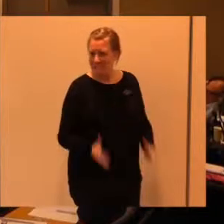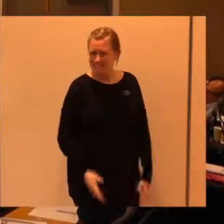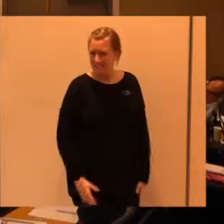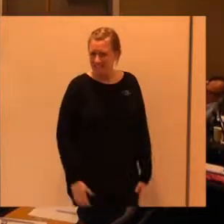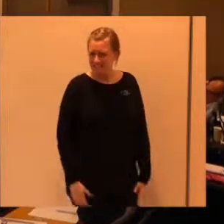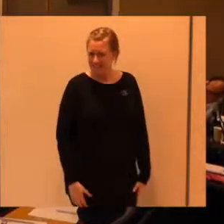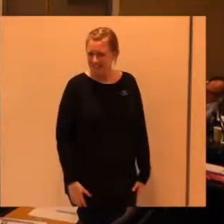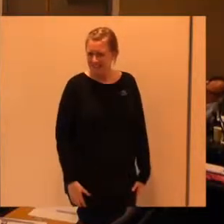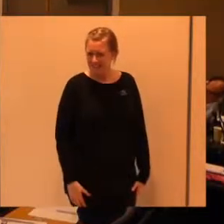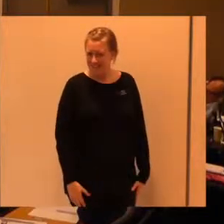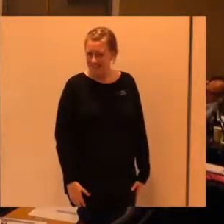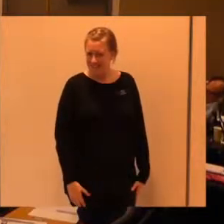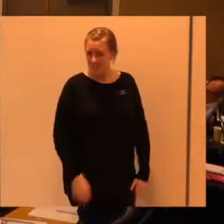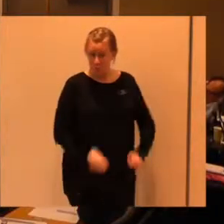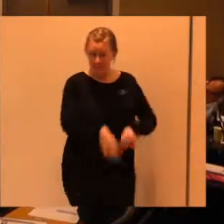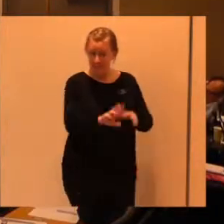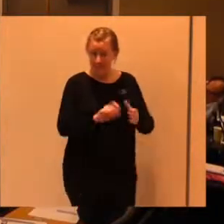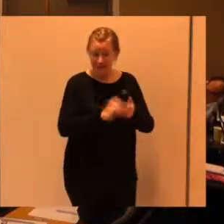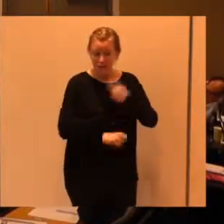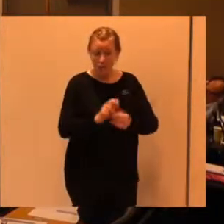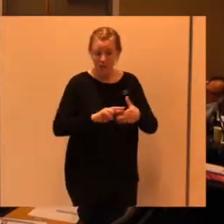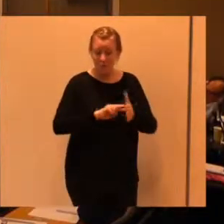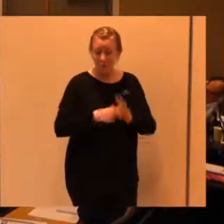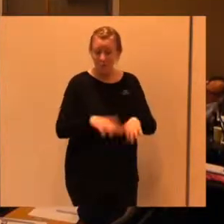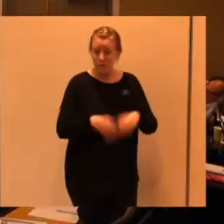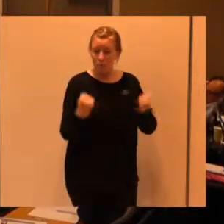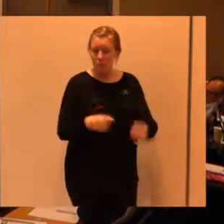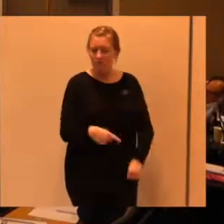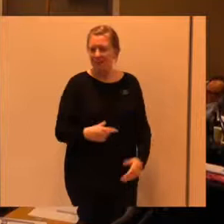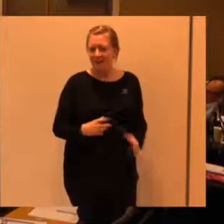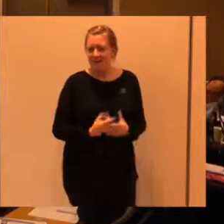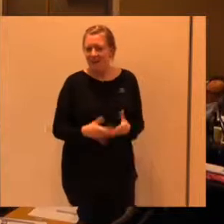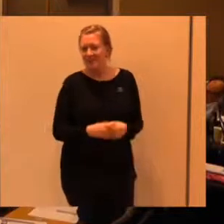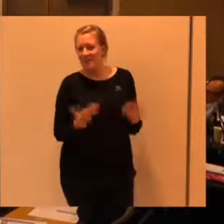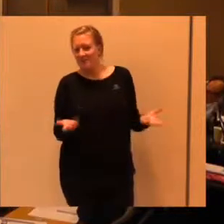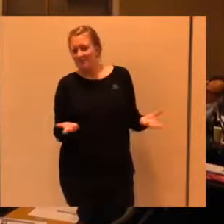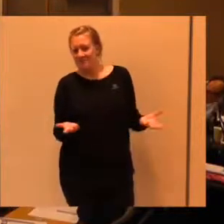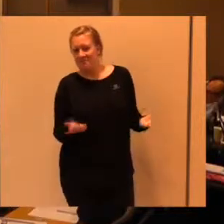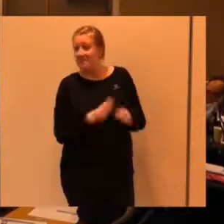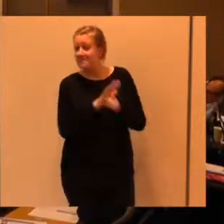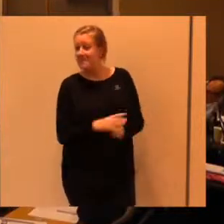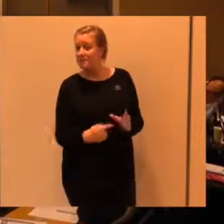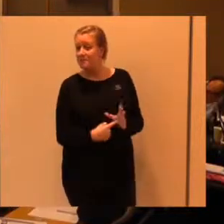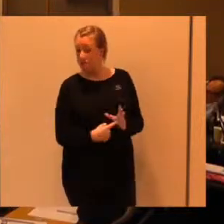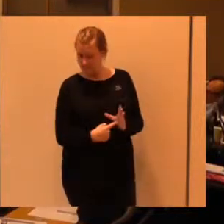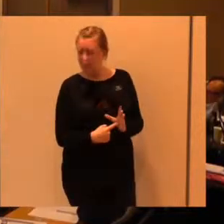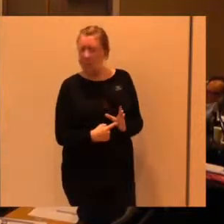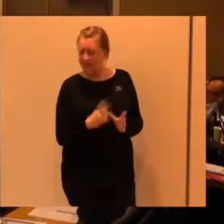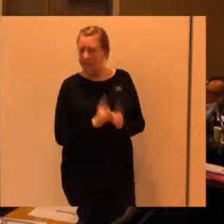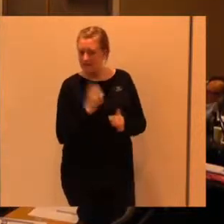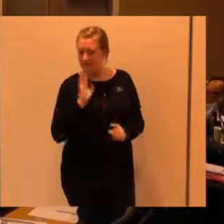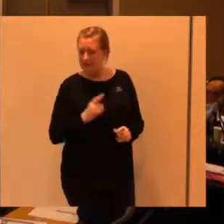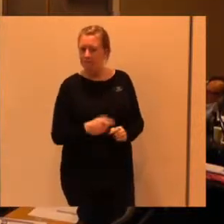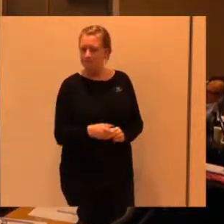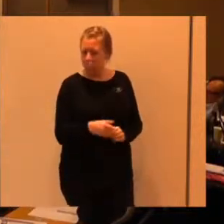ett ekonomisystem som bryter mot det här då. Kanske kan den här diskrimineringslagen få fart på den här utvecklingen. Men